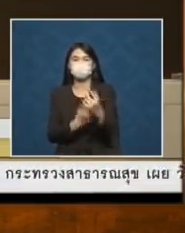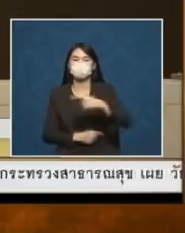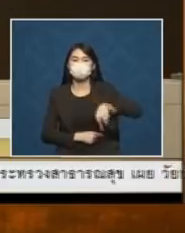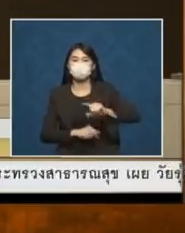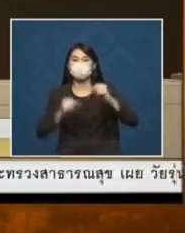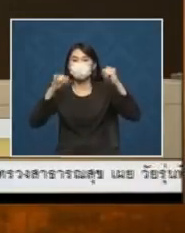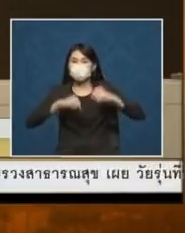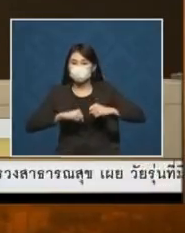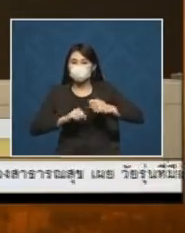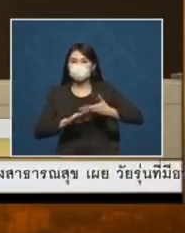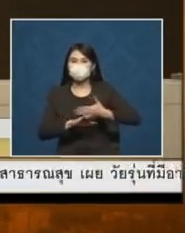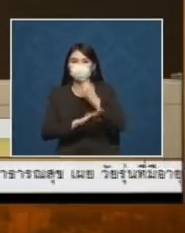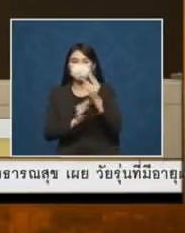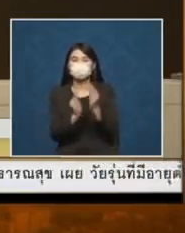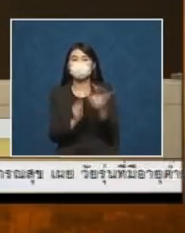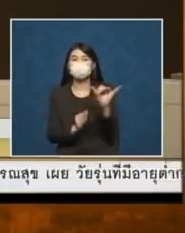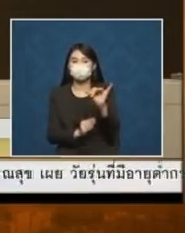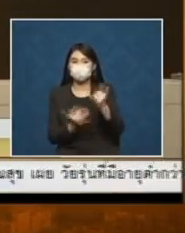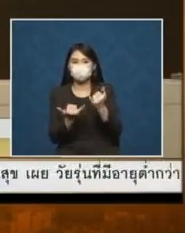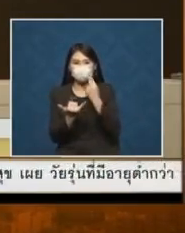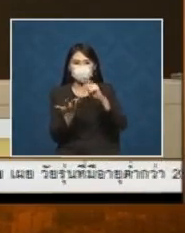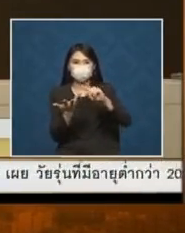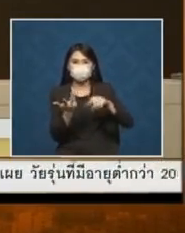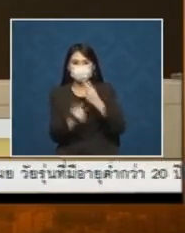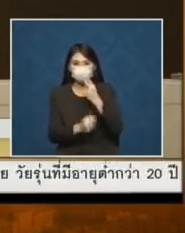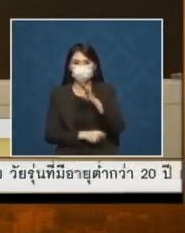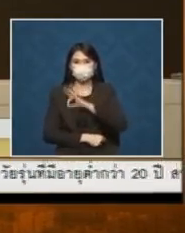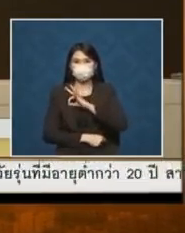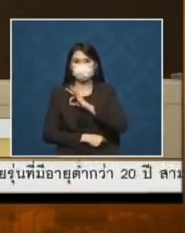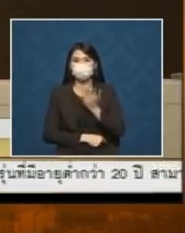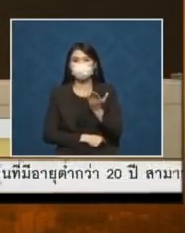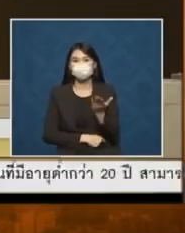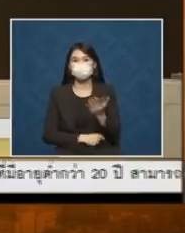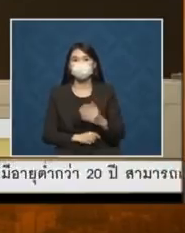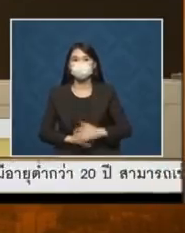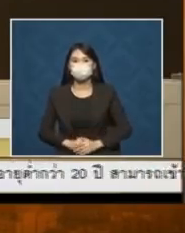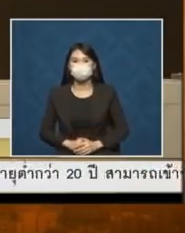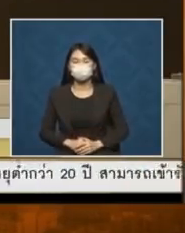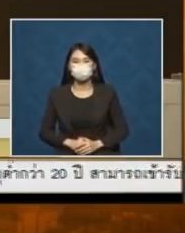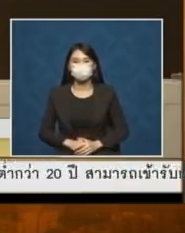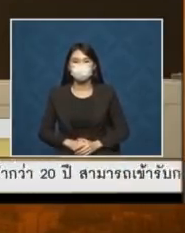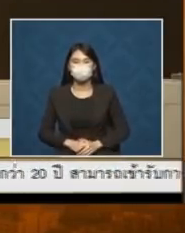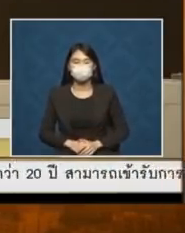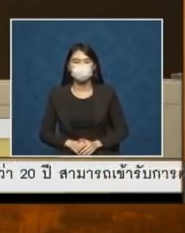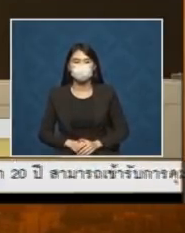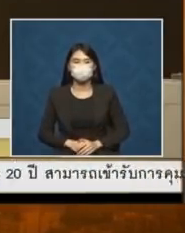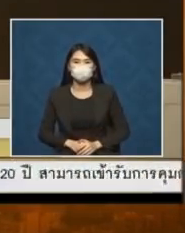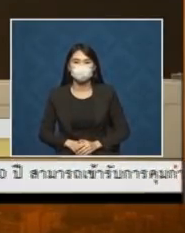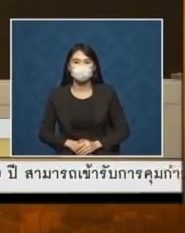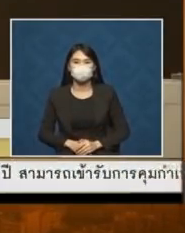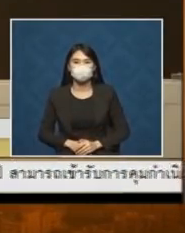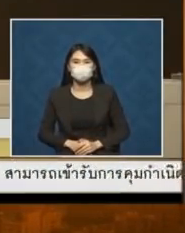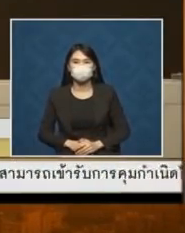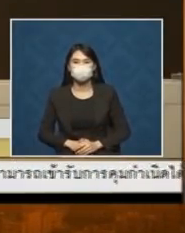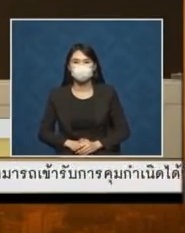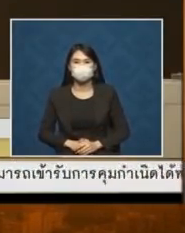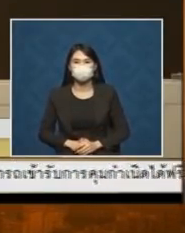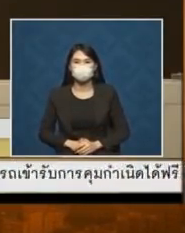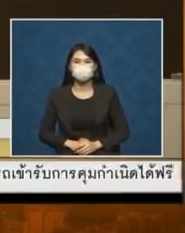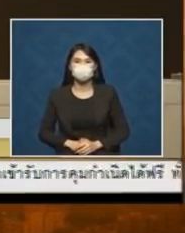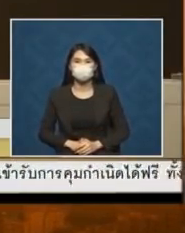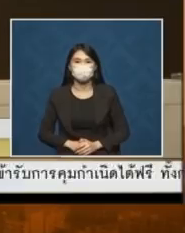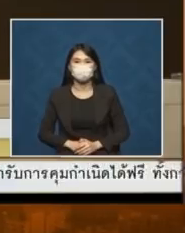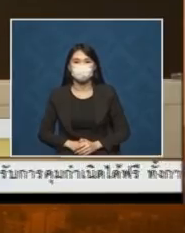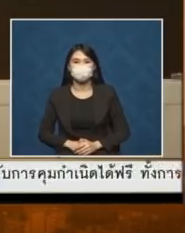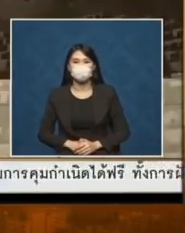ฮบ้างเล็กน้อย แต่มันจะเป็นไปตามซะฮ่า ฮู ้นึกออกมั้ยฮะที่จะเป็นบ้านเรานะถ้าไซส์ของสภาเนี่ยเท่